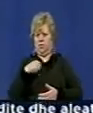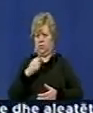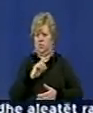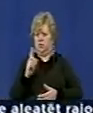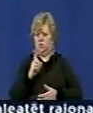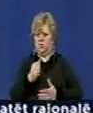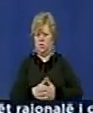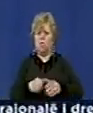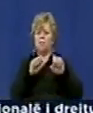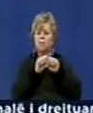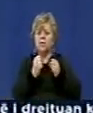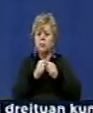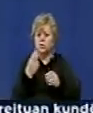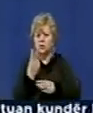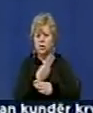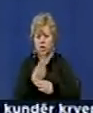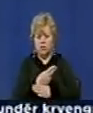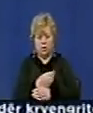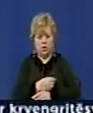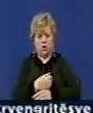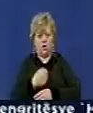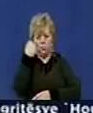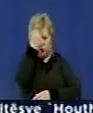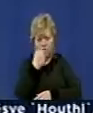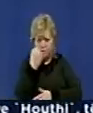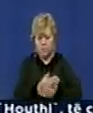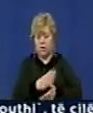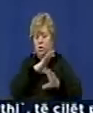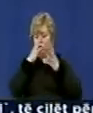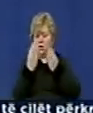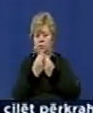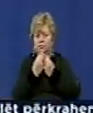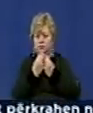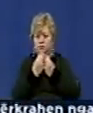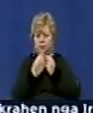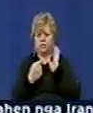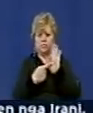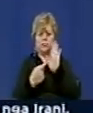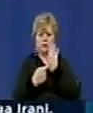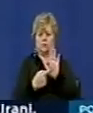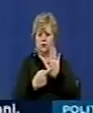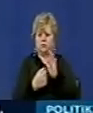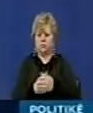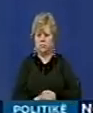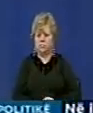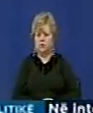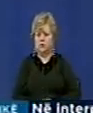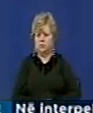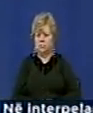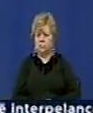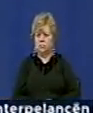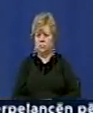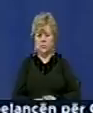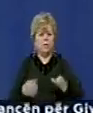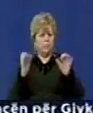Po dëmtohet sistemi shtetëror, republikan. Gjitha këto i dham si argumente. Nuk